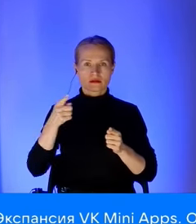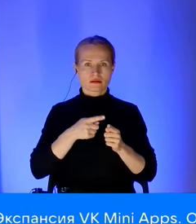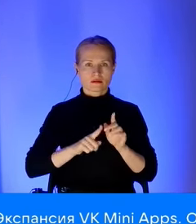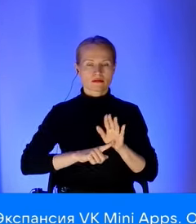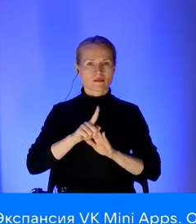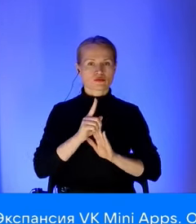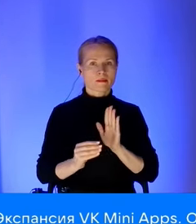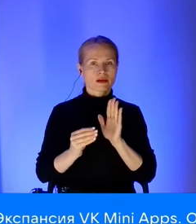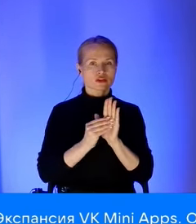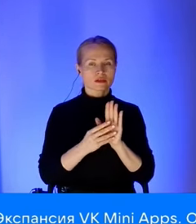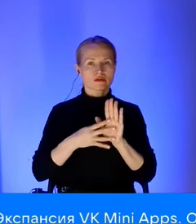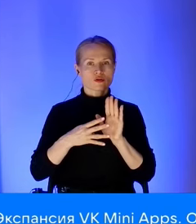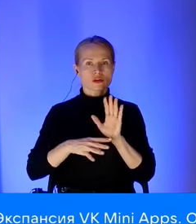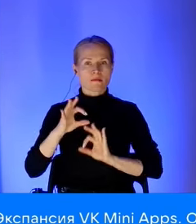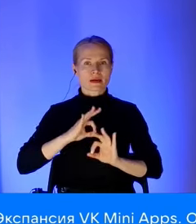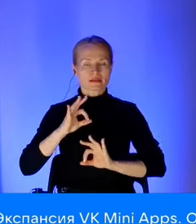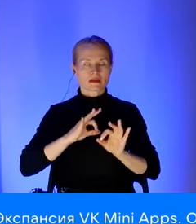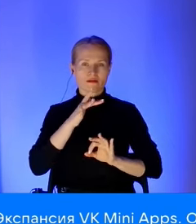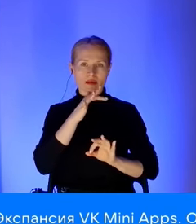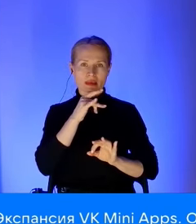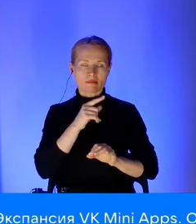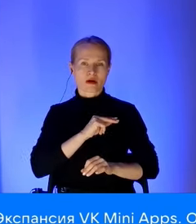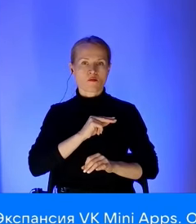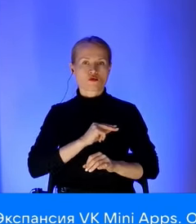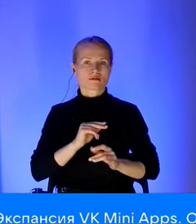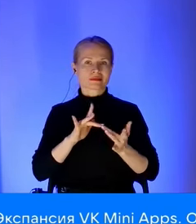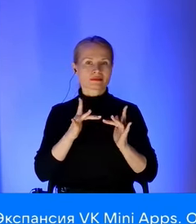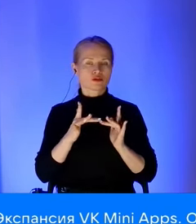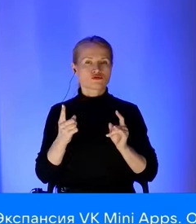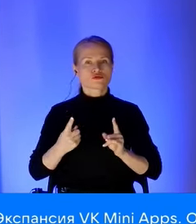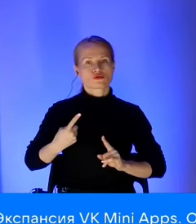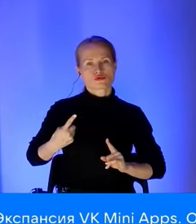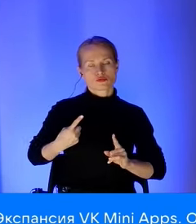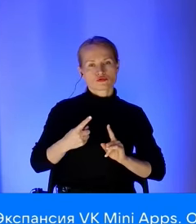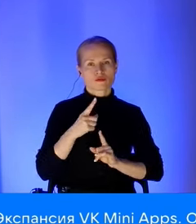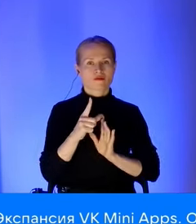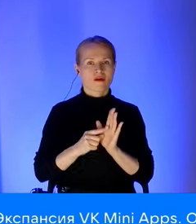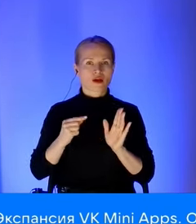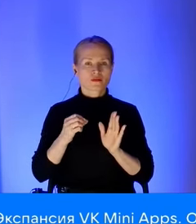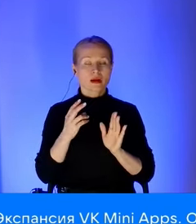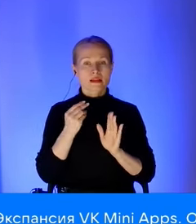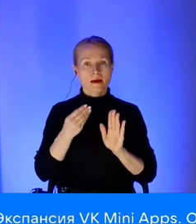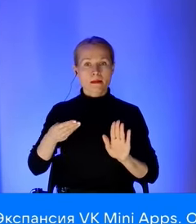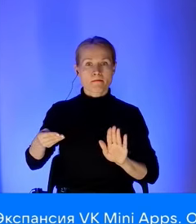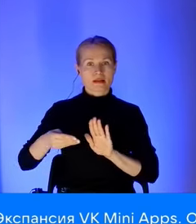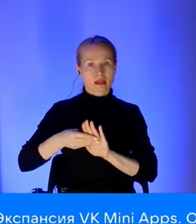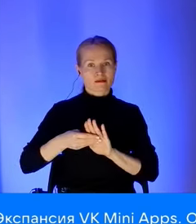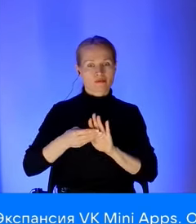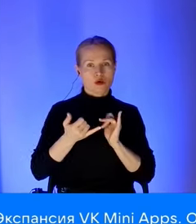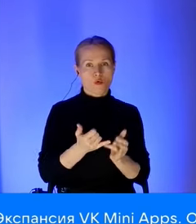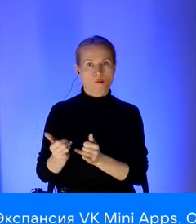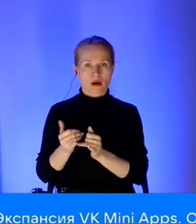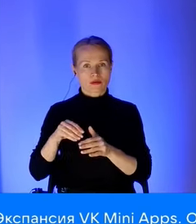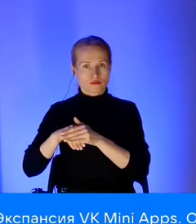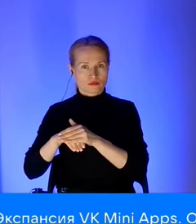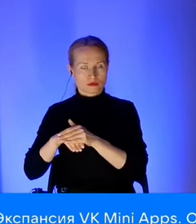то 90% времени мы работаем с сетью, что-то ждем, что-то выкачиваем. И когда мы подкладываем такую прокси, мы